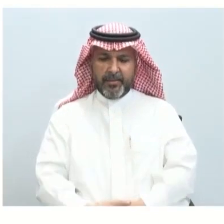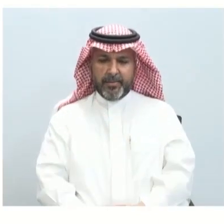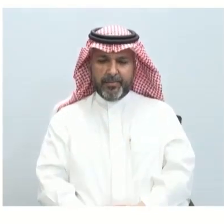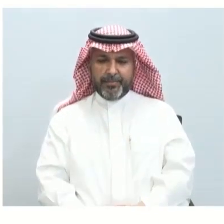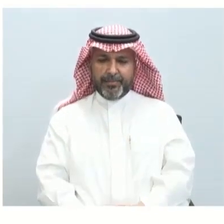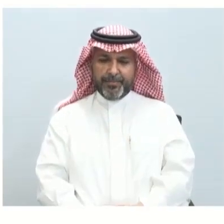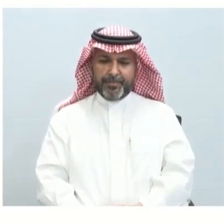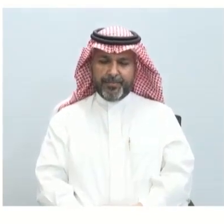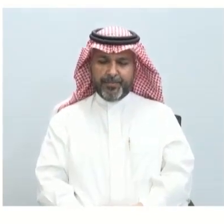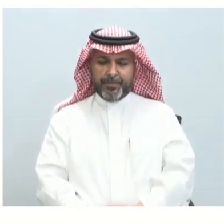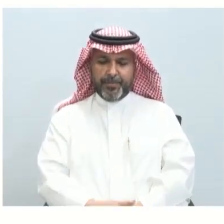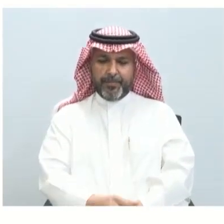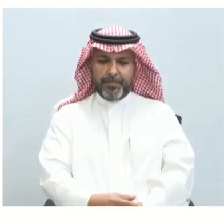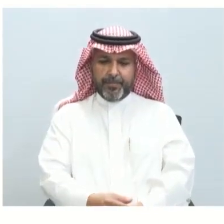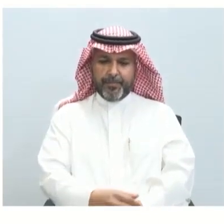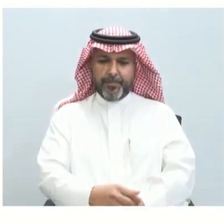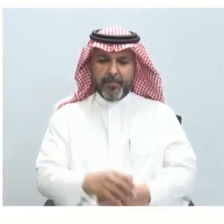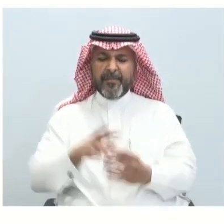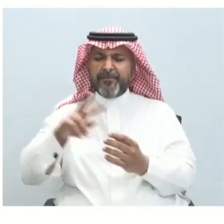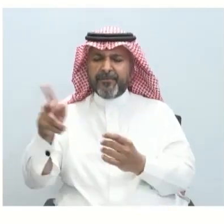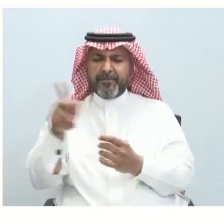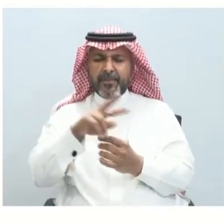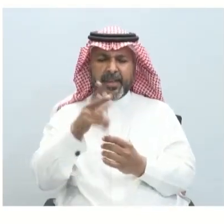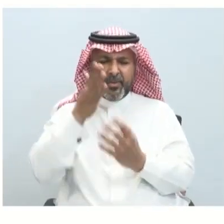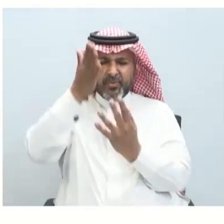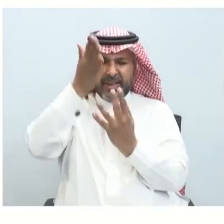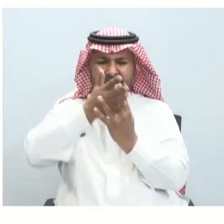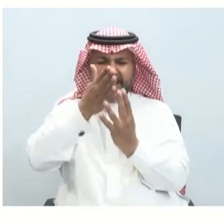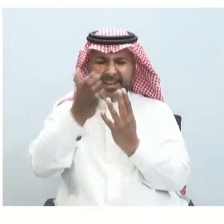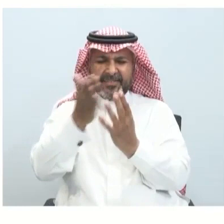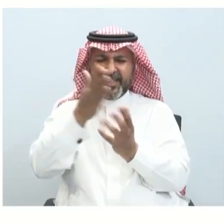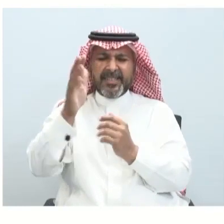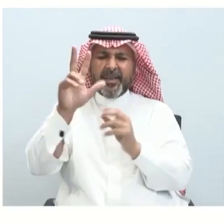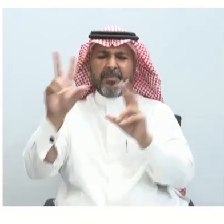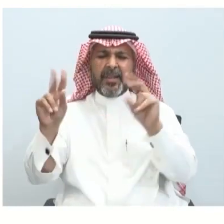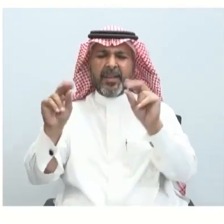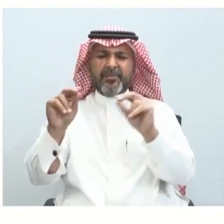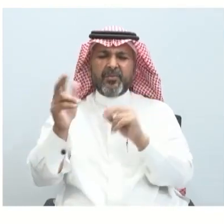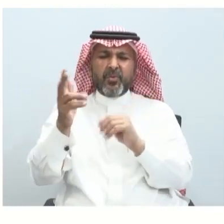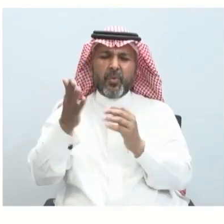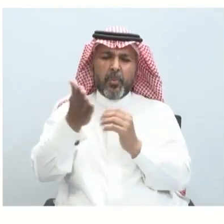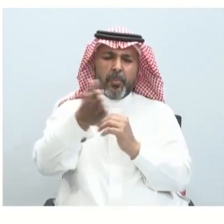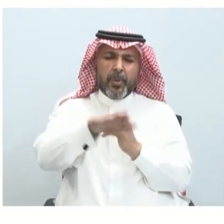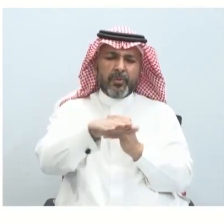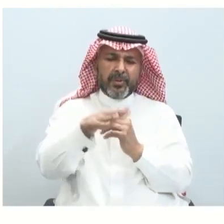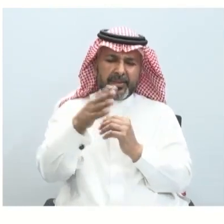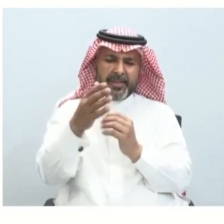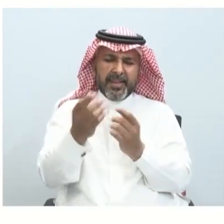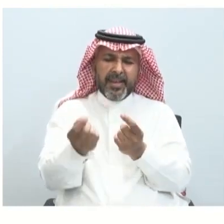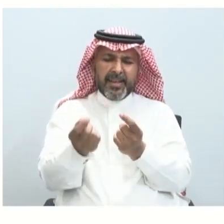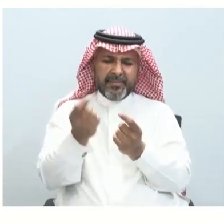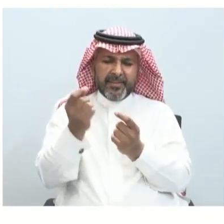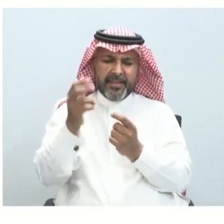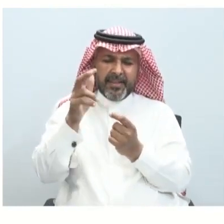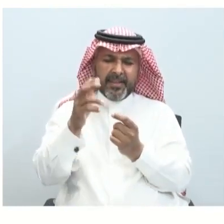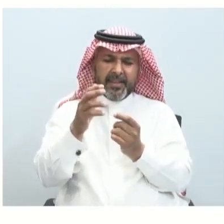سؤال 37 اجابه قصيره ميز وميزي بين عمليه الانقسام المتساوي وعمليه موت الخليه المبرمج ينتج عن